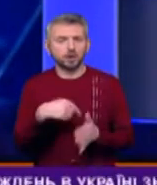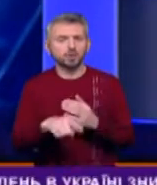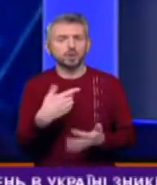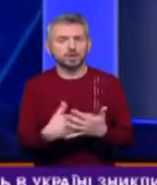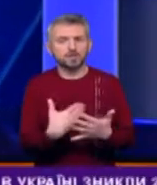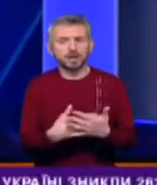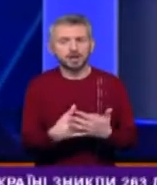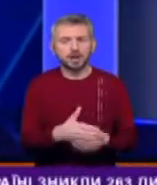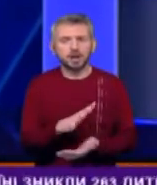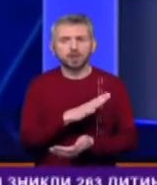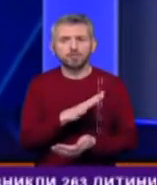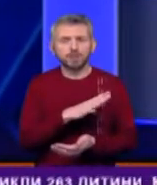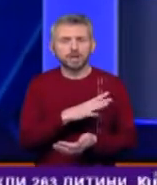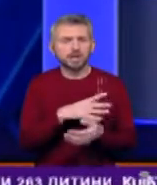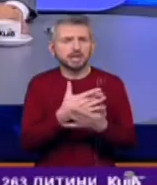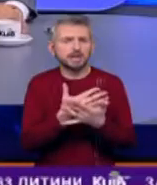наприклад,